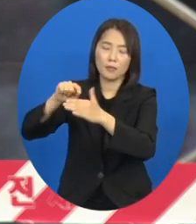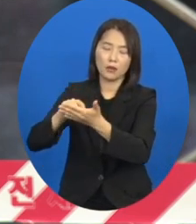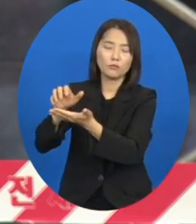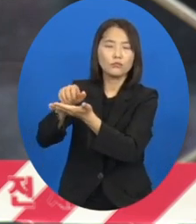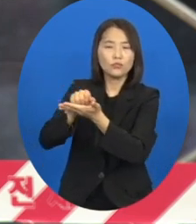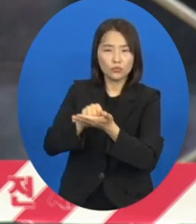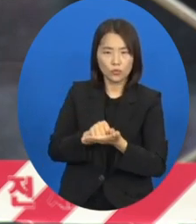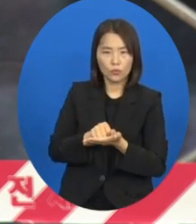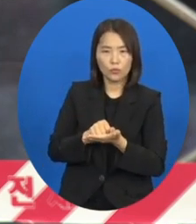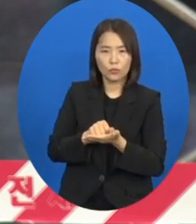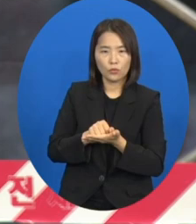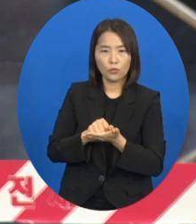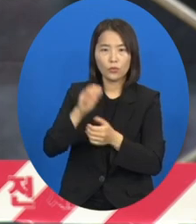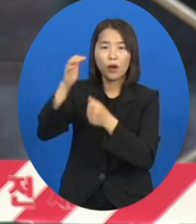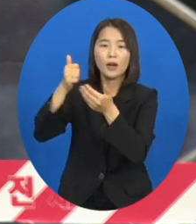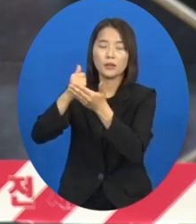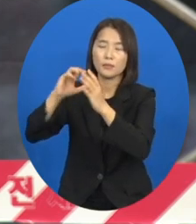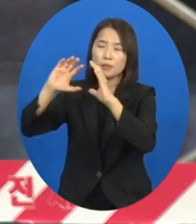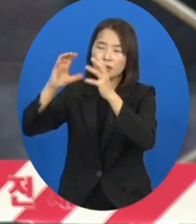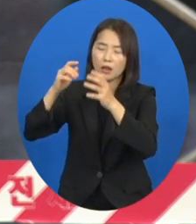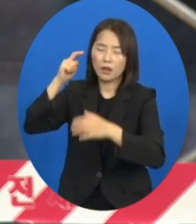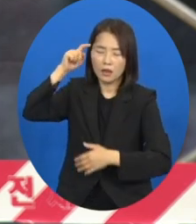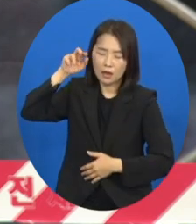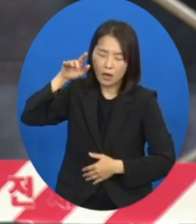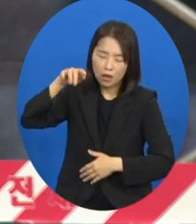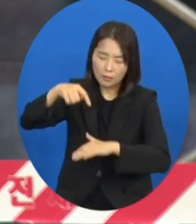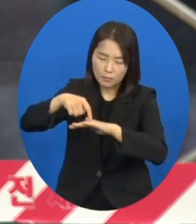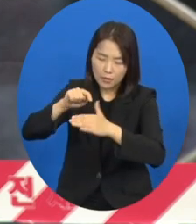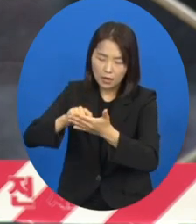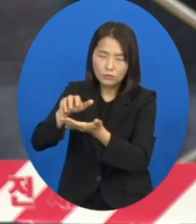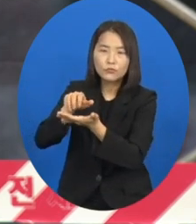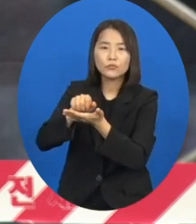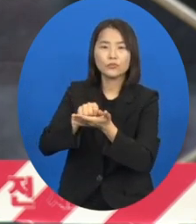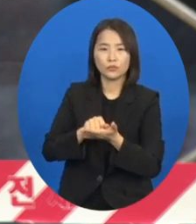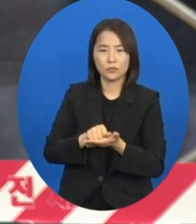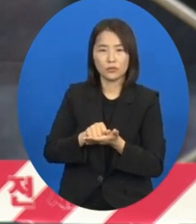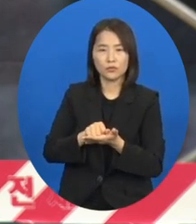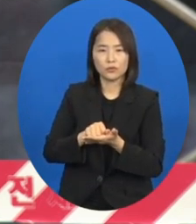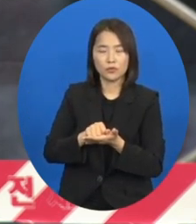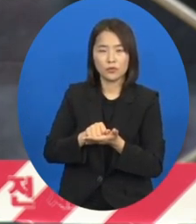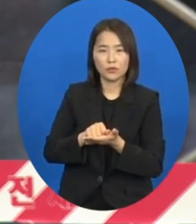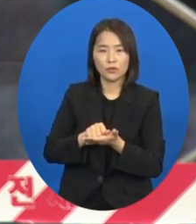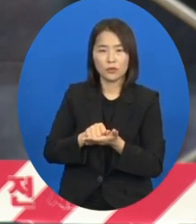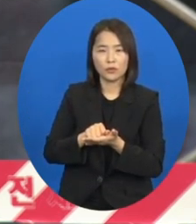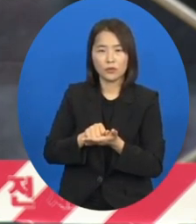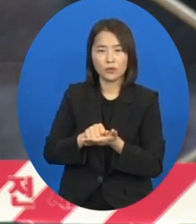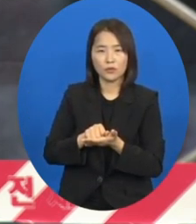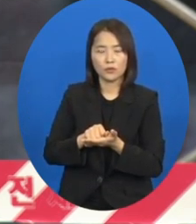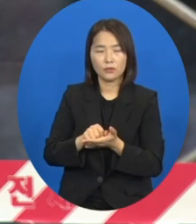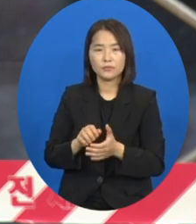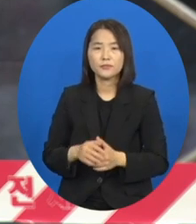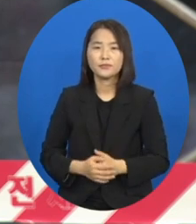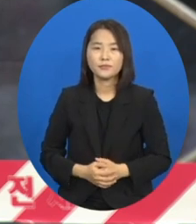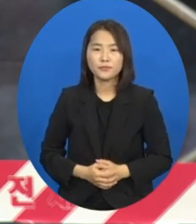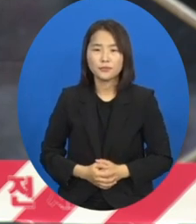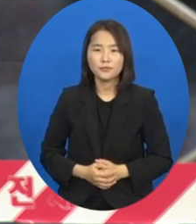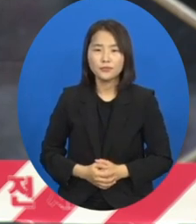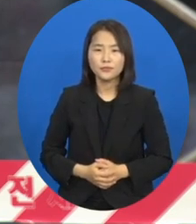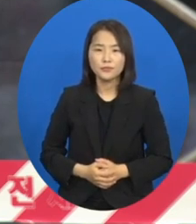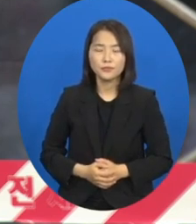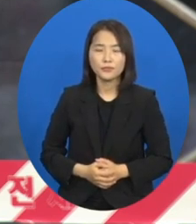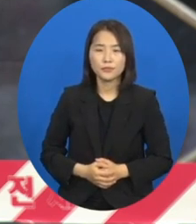하고 하나님 나라를 갈망하는 마음이 품게 돼서 할 수 있는 일 별로 없지만